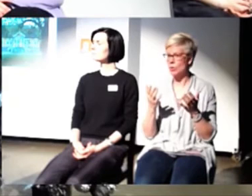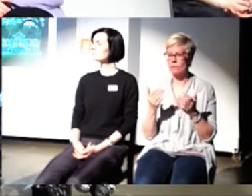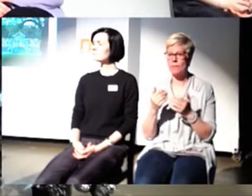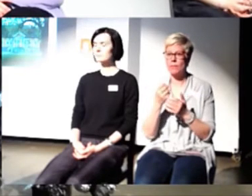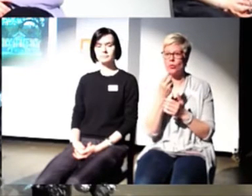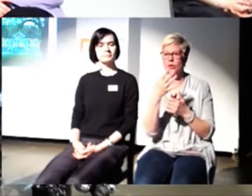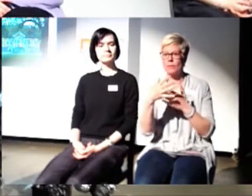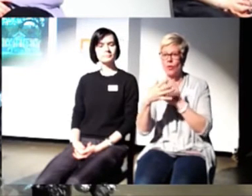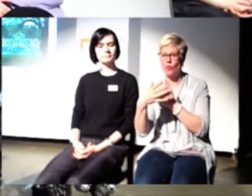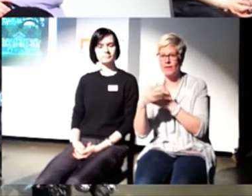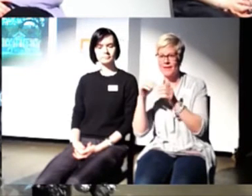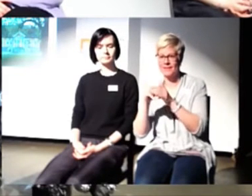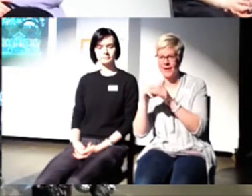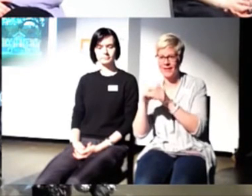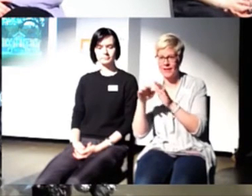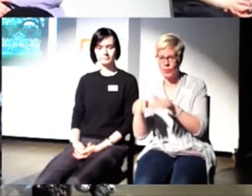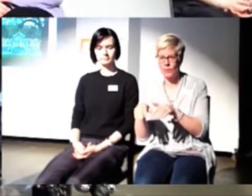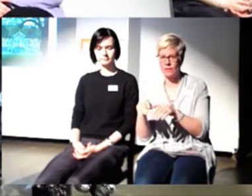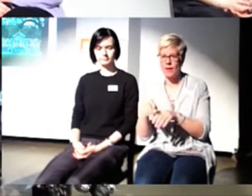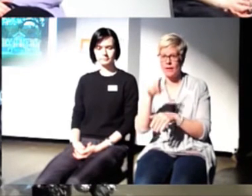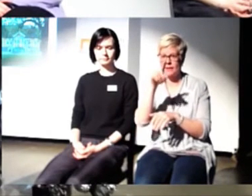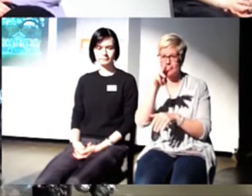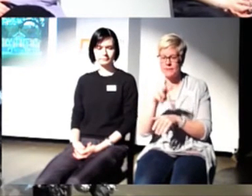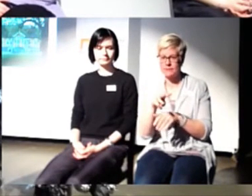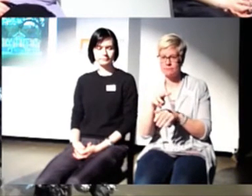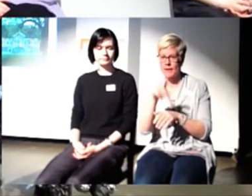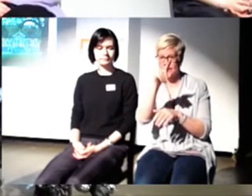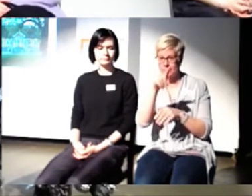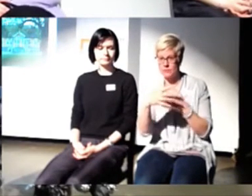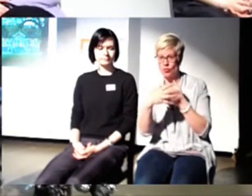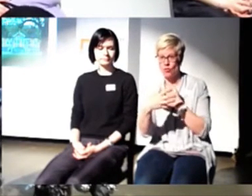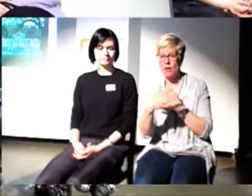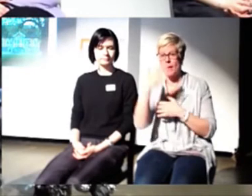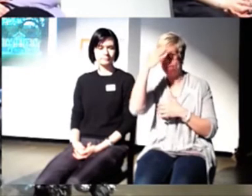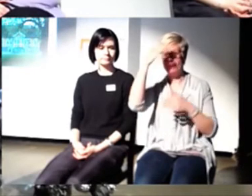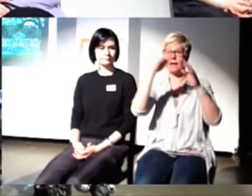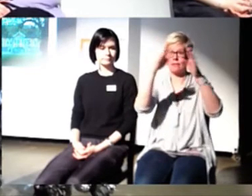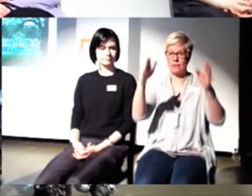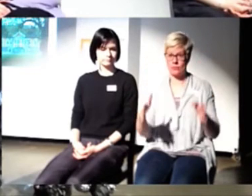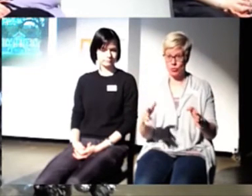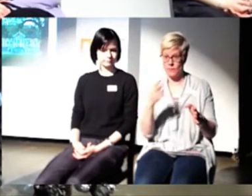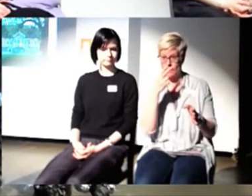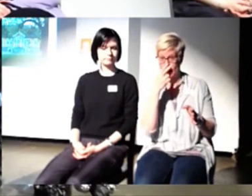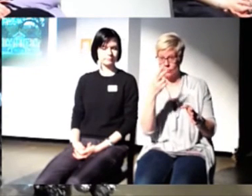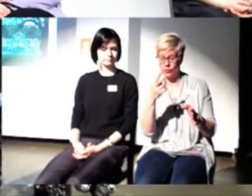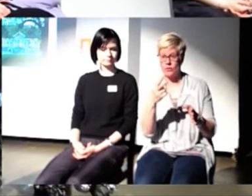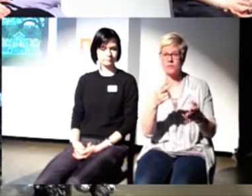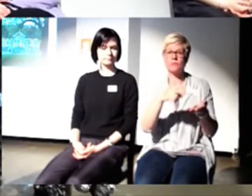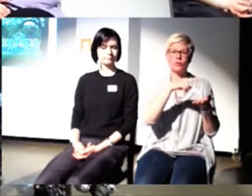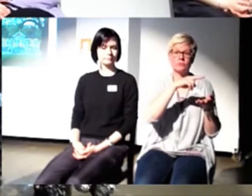kuvia tässä ensimmäisessä kuvassa näkymien päärakennus, missä ovat